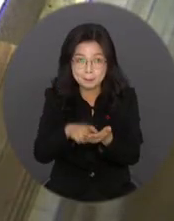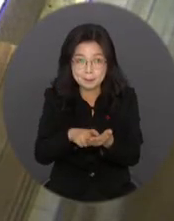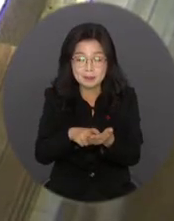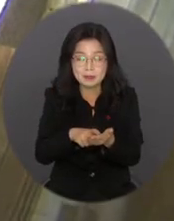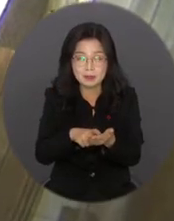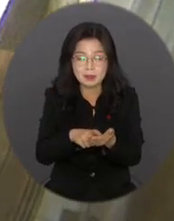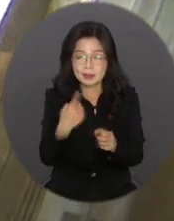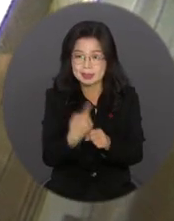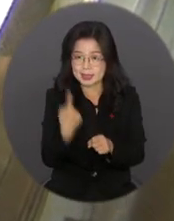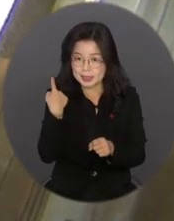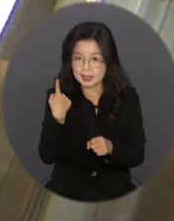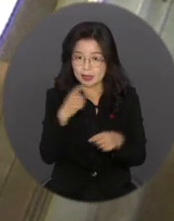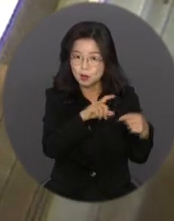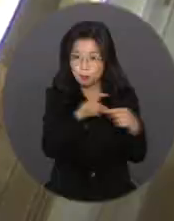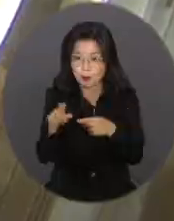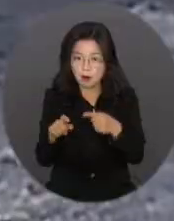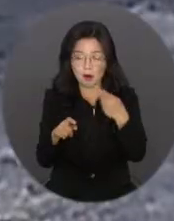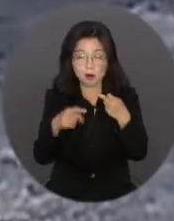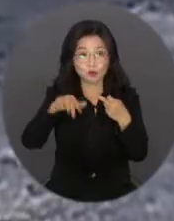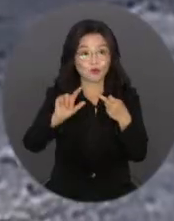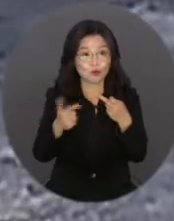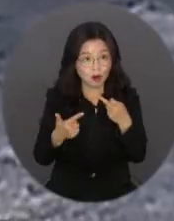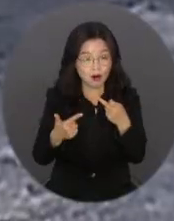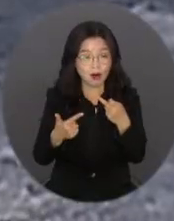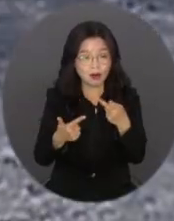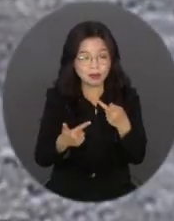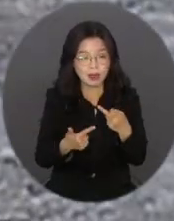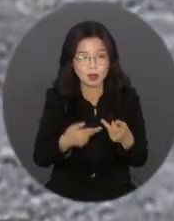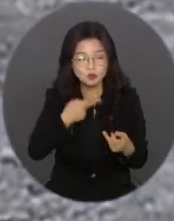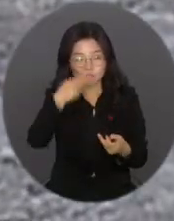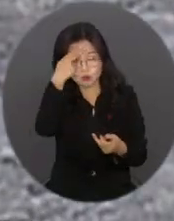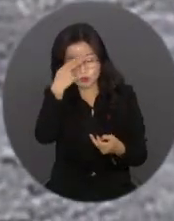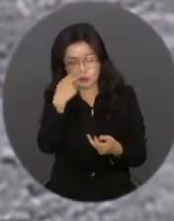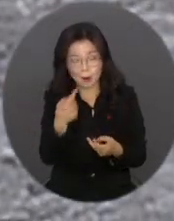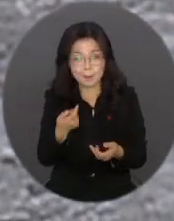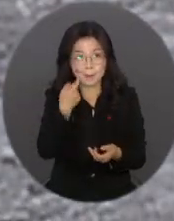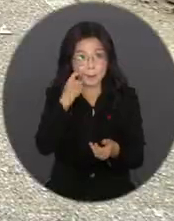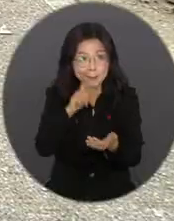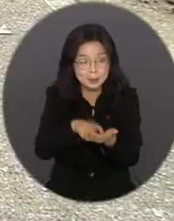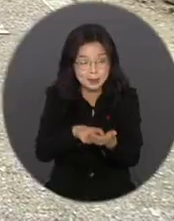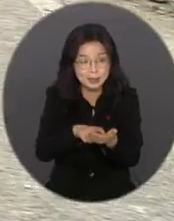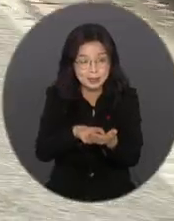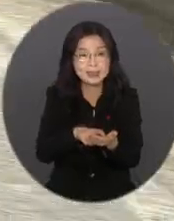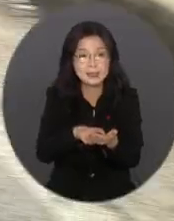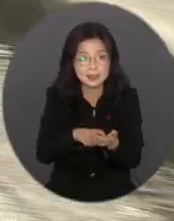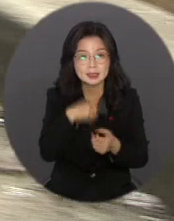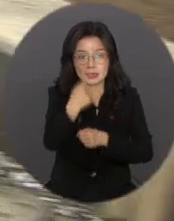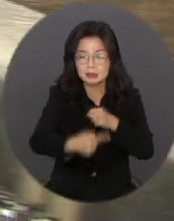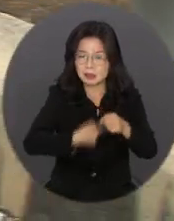광주에선 작년 하루 평균 12건이었던 음주운전 적발 건수가 연말 연시에는 14건으로